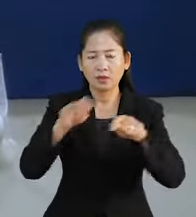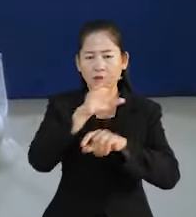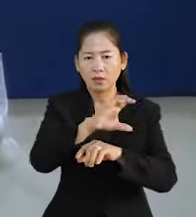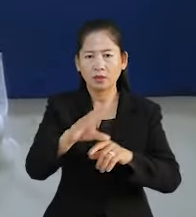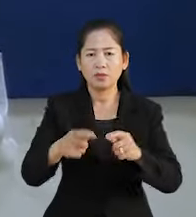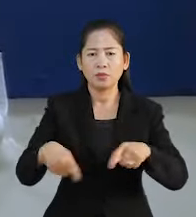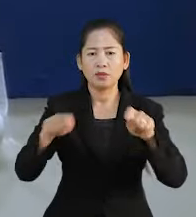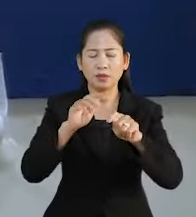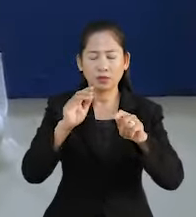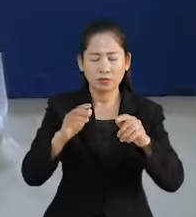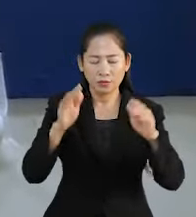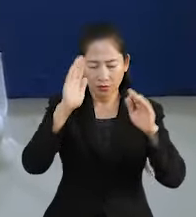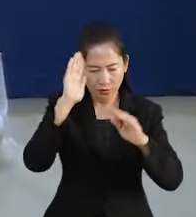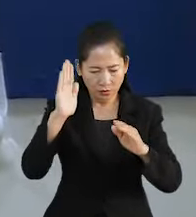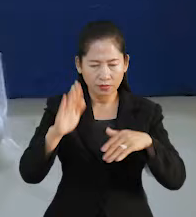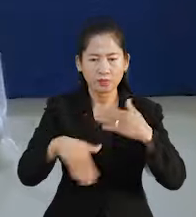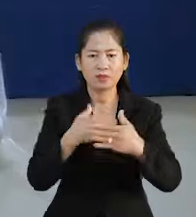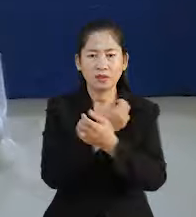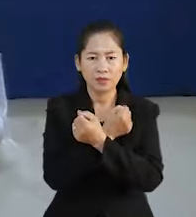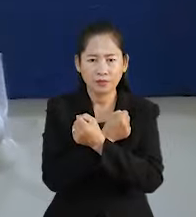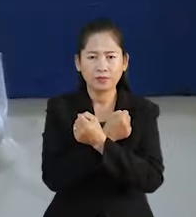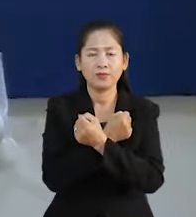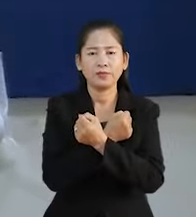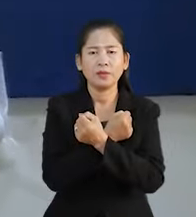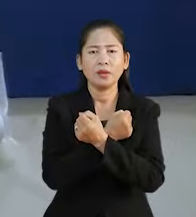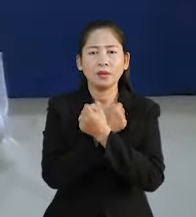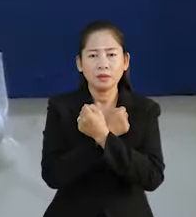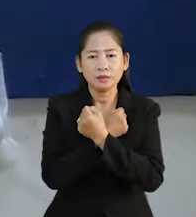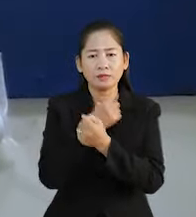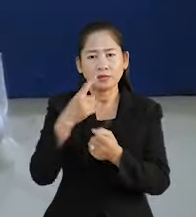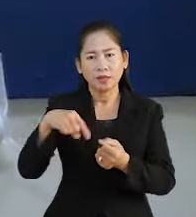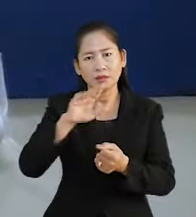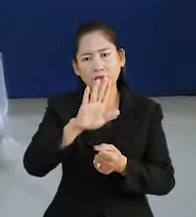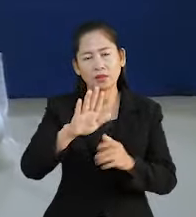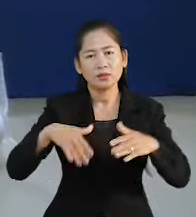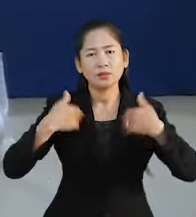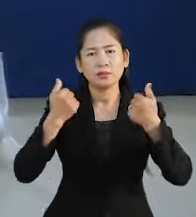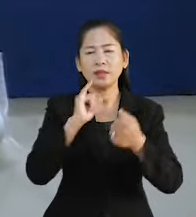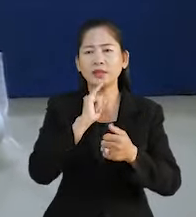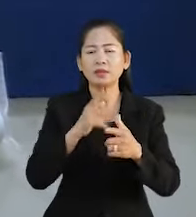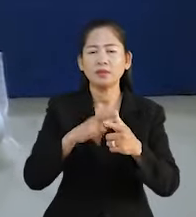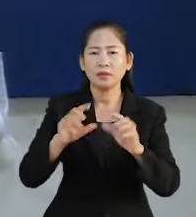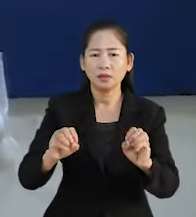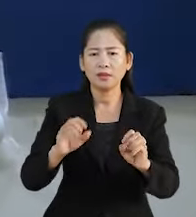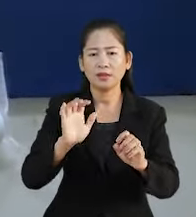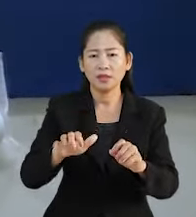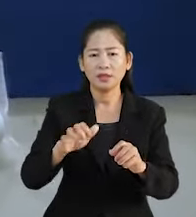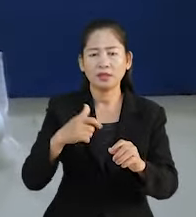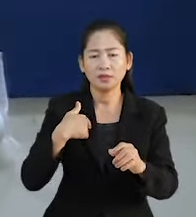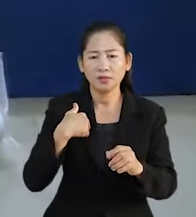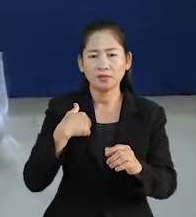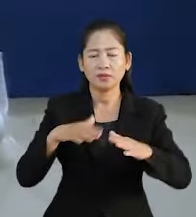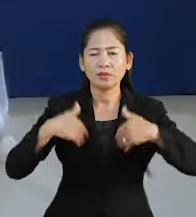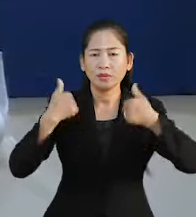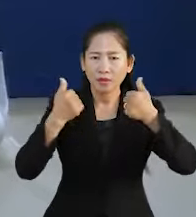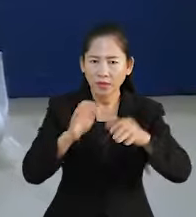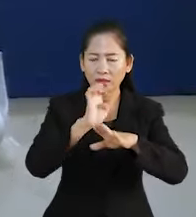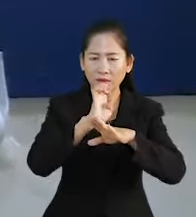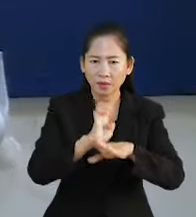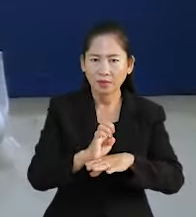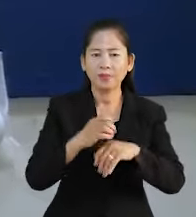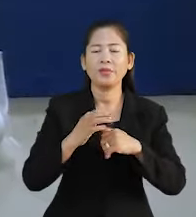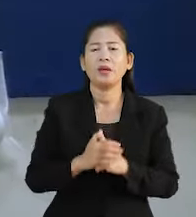ឆ្នាំងចាសូមស្វាគមន៍កូនកូនជាទីស្រឡាញ់តើកូនកូនសុខសប្បាយជាទេកូនចាចំណែកអ្នកគ្រូវិញសុខសប្បាយជា